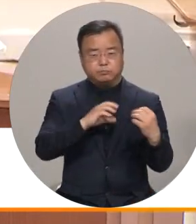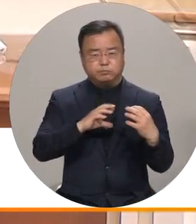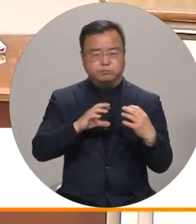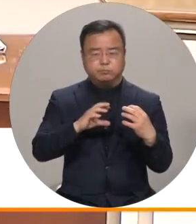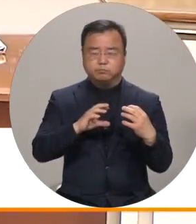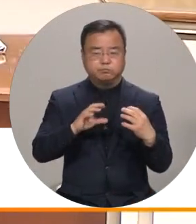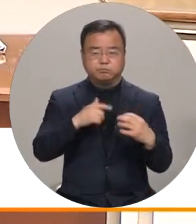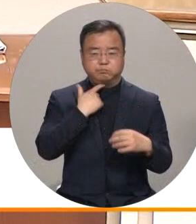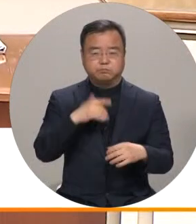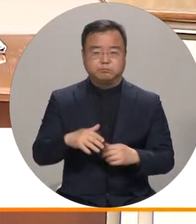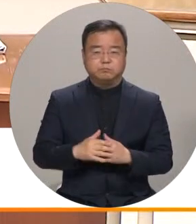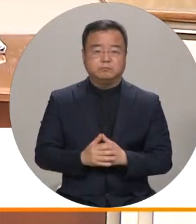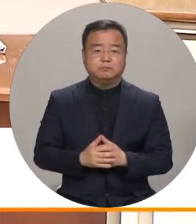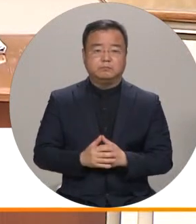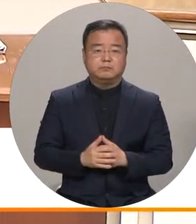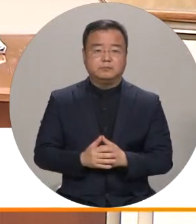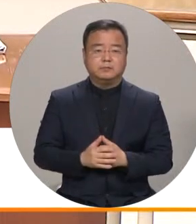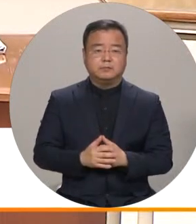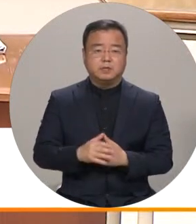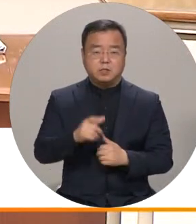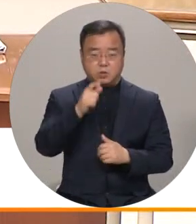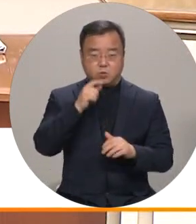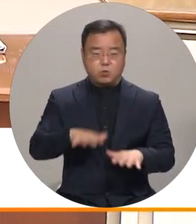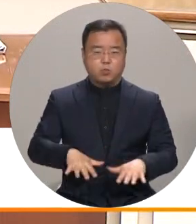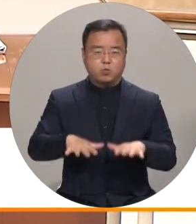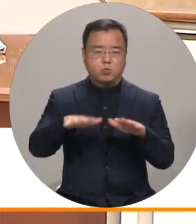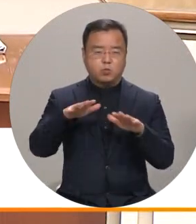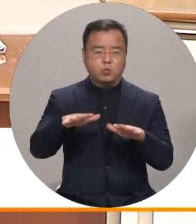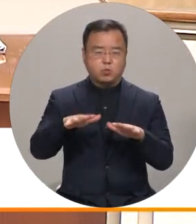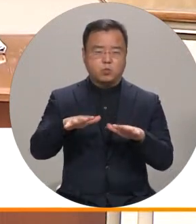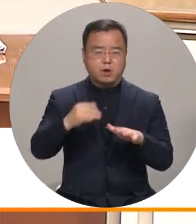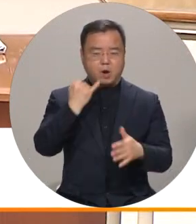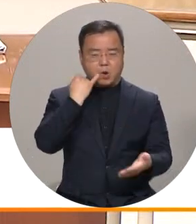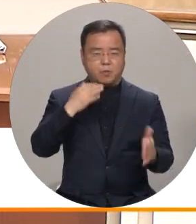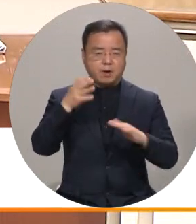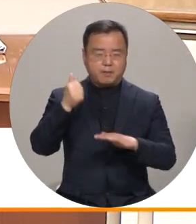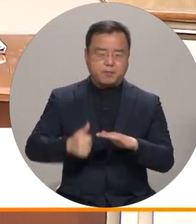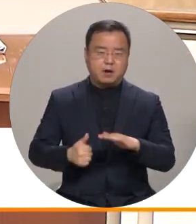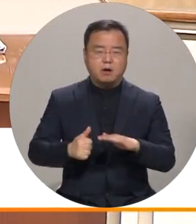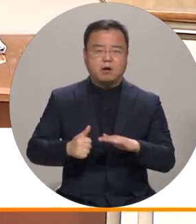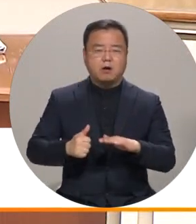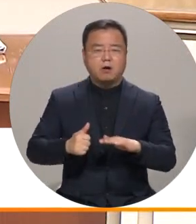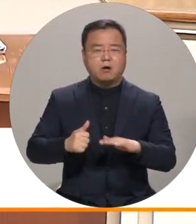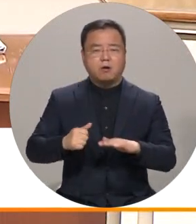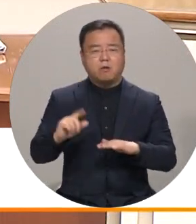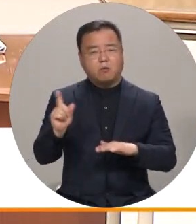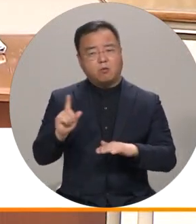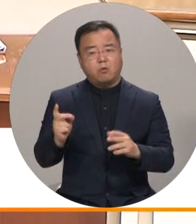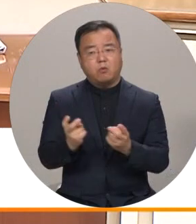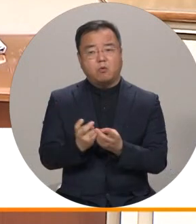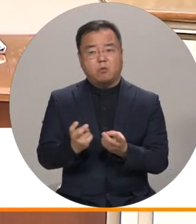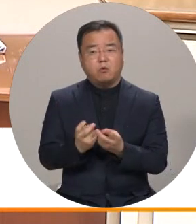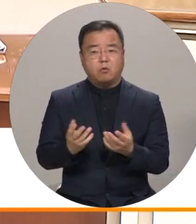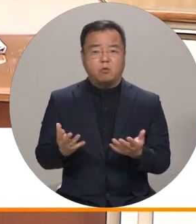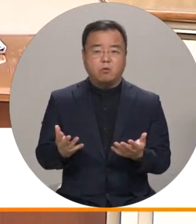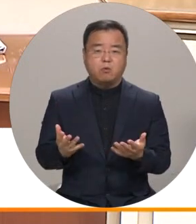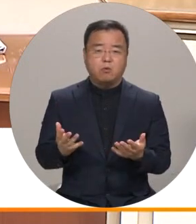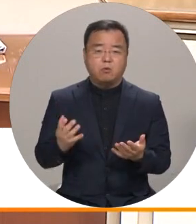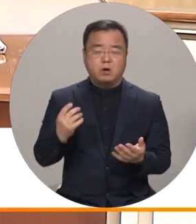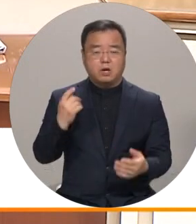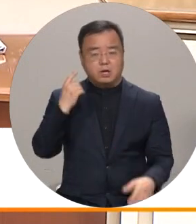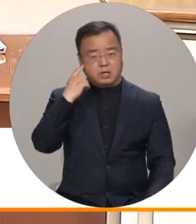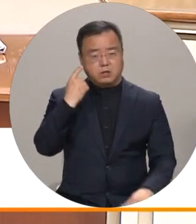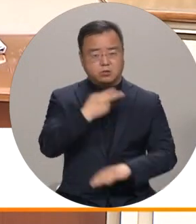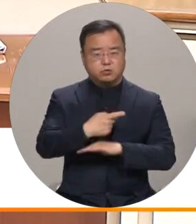같거든요. 만약에 진짜 홍수가 나거나 바다에 빠지면 진짜 정말 어떻게 해야 되는지